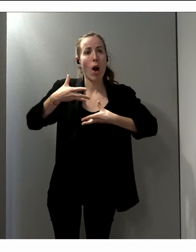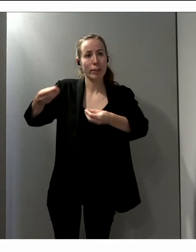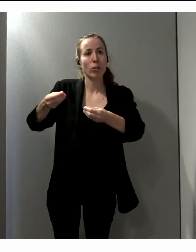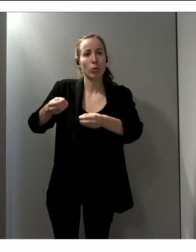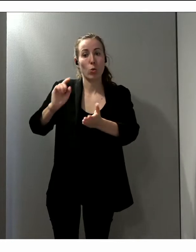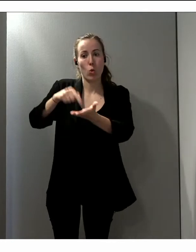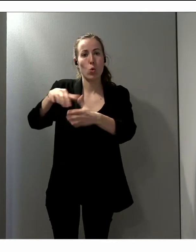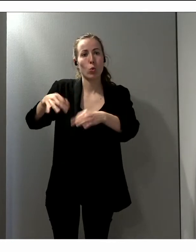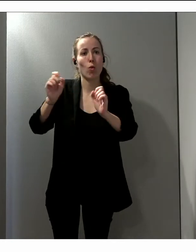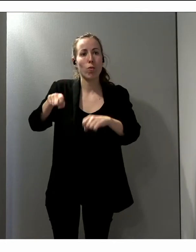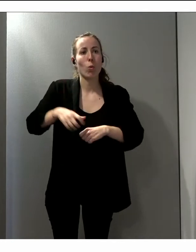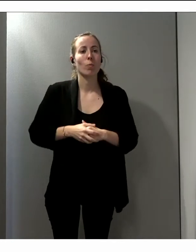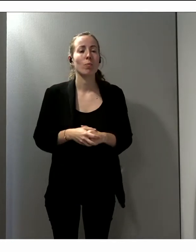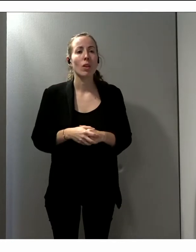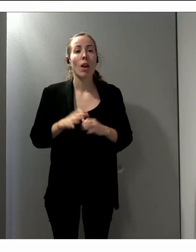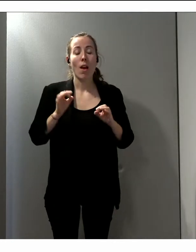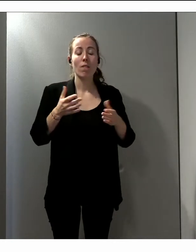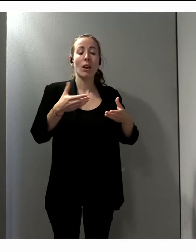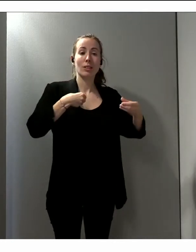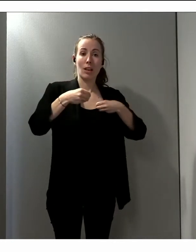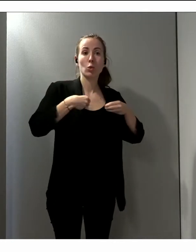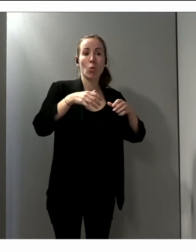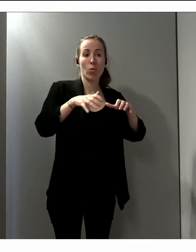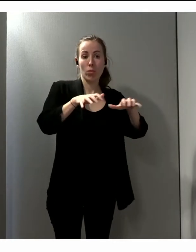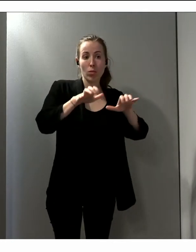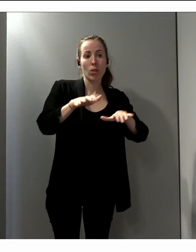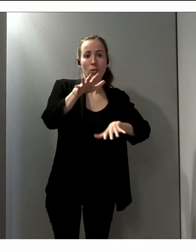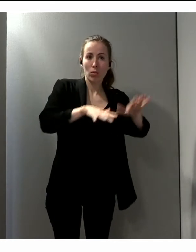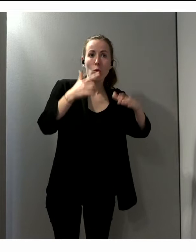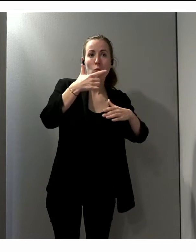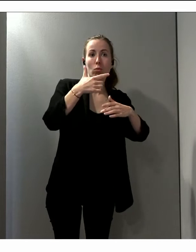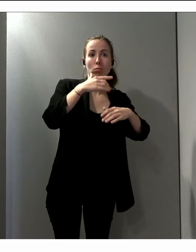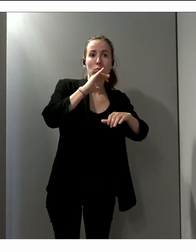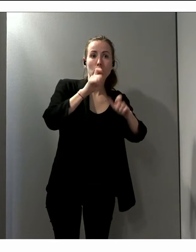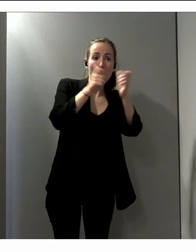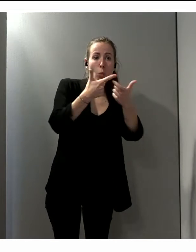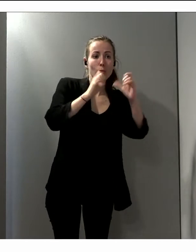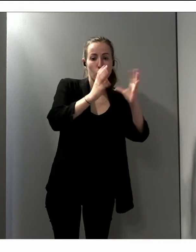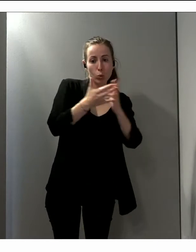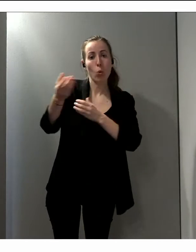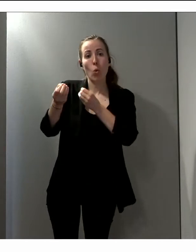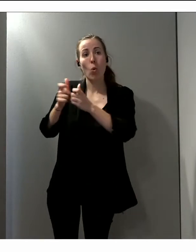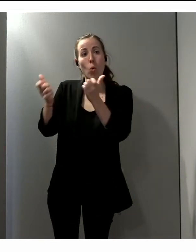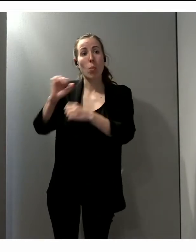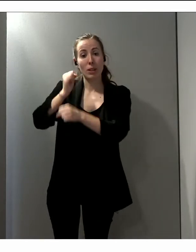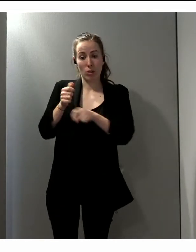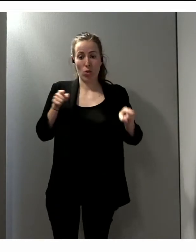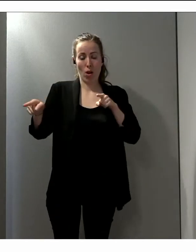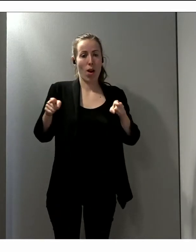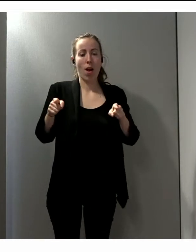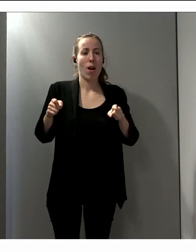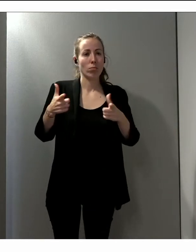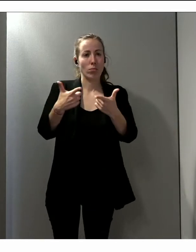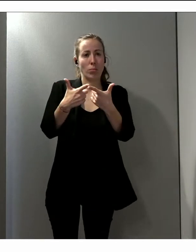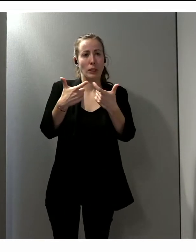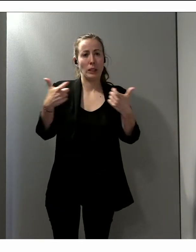conduites côté de la direction du logement et côté de la direction de l'administration pénitentiaire font clairement apparaître qu'il y a une appropriation extrêmement